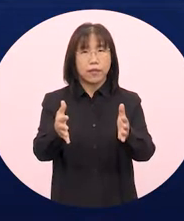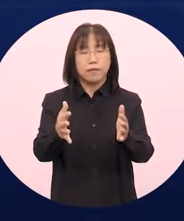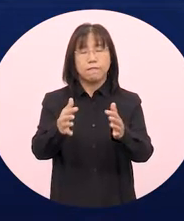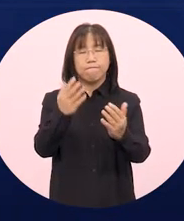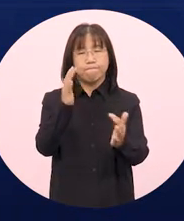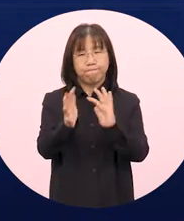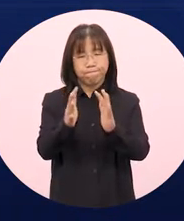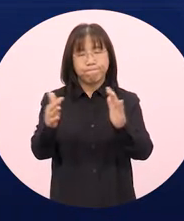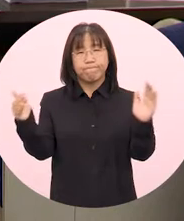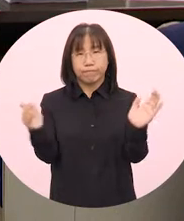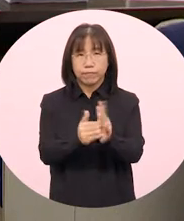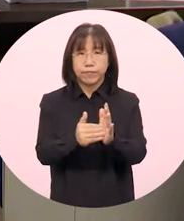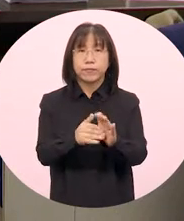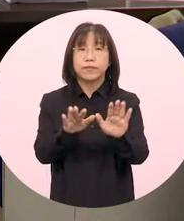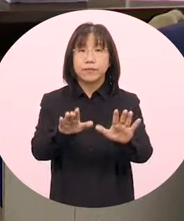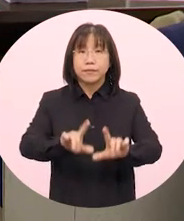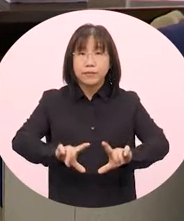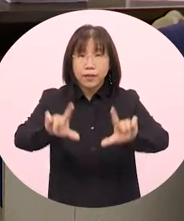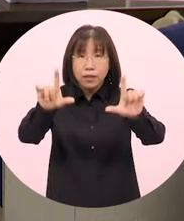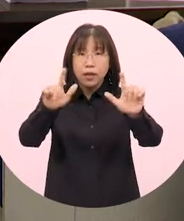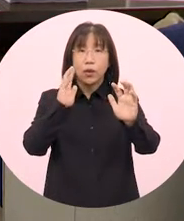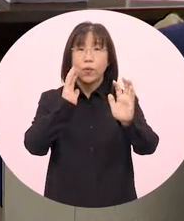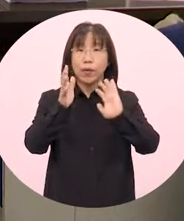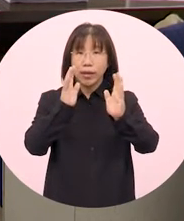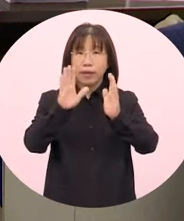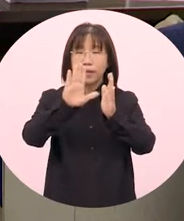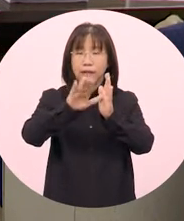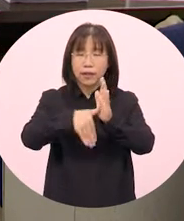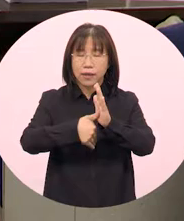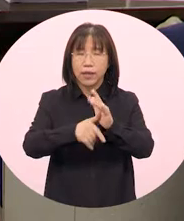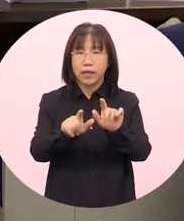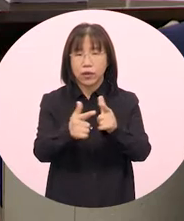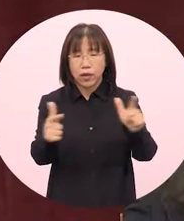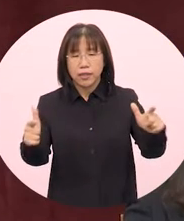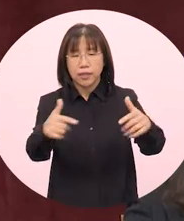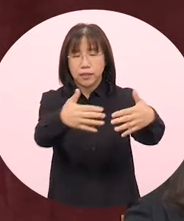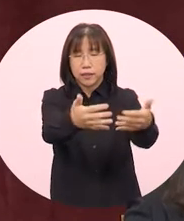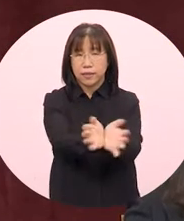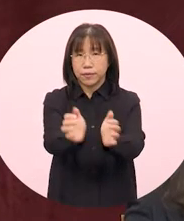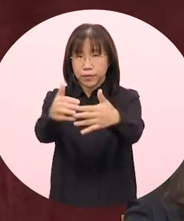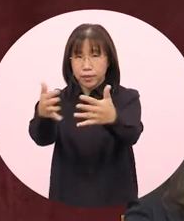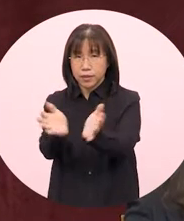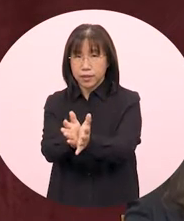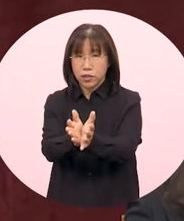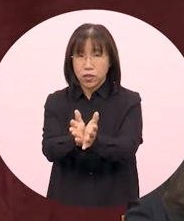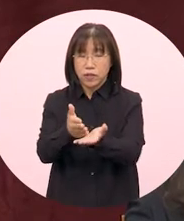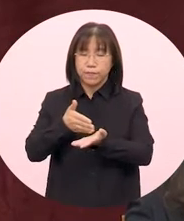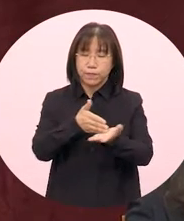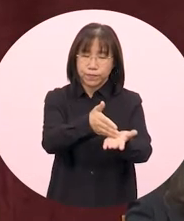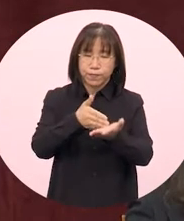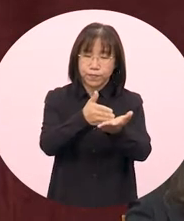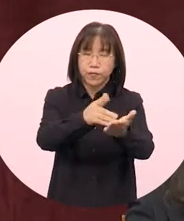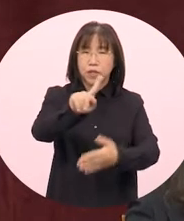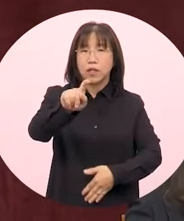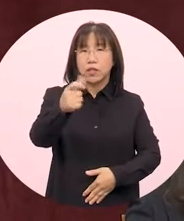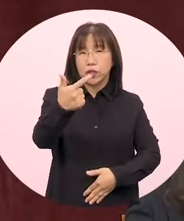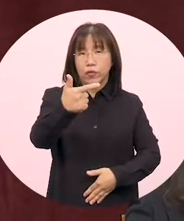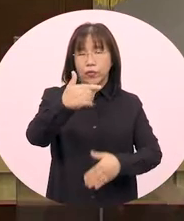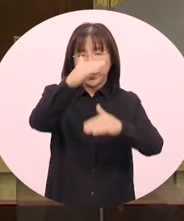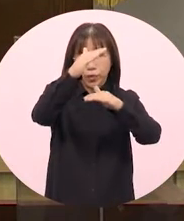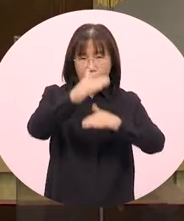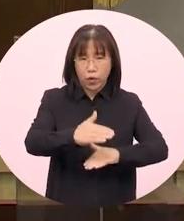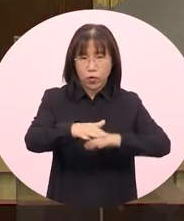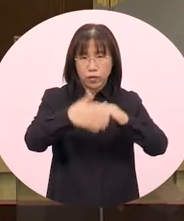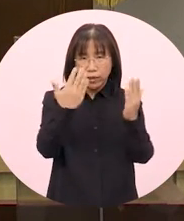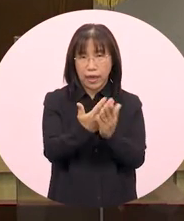마무리했습니다. 이날 열린 제4차 본회의에서는 각 상임위원회에서 상정된 16건의 안건을